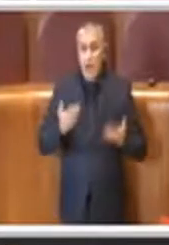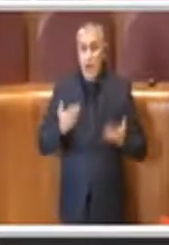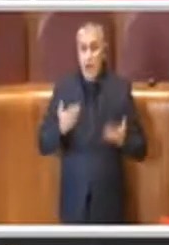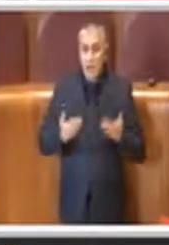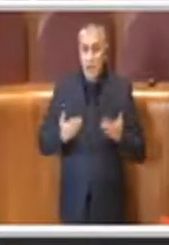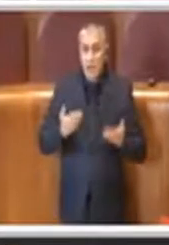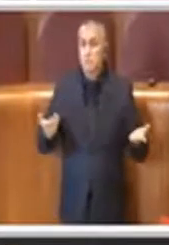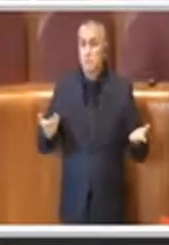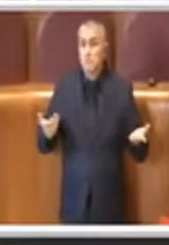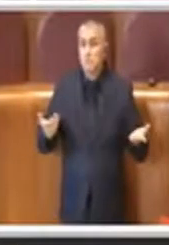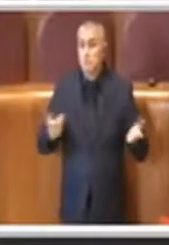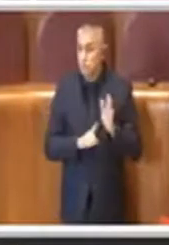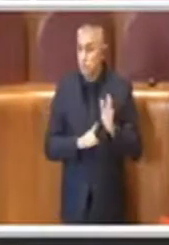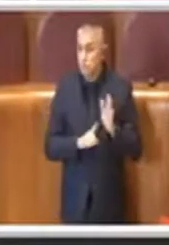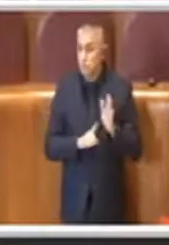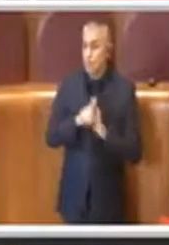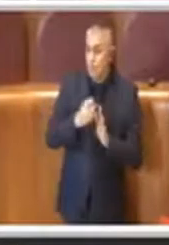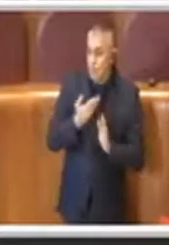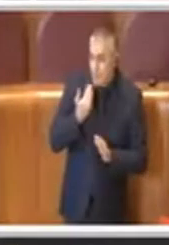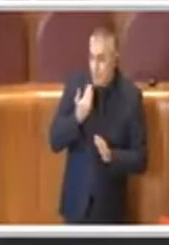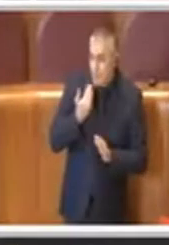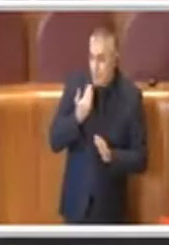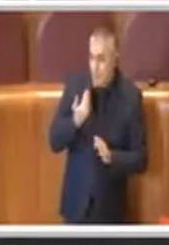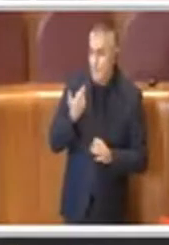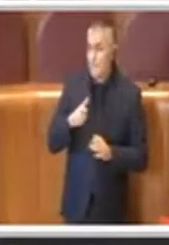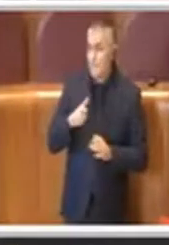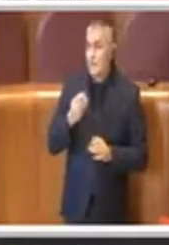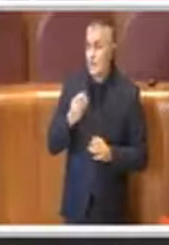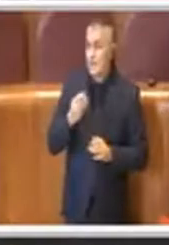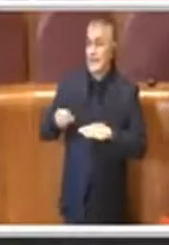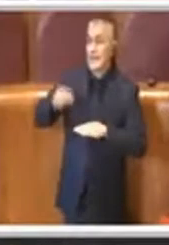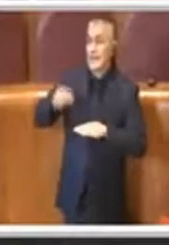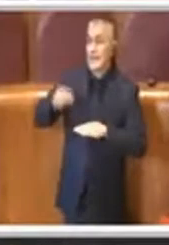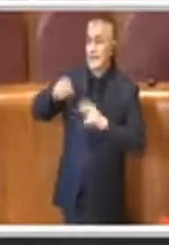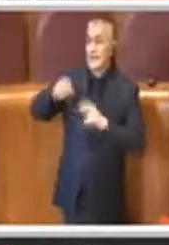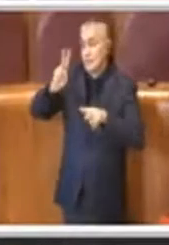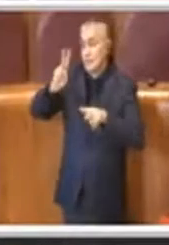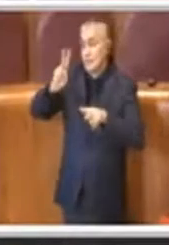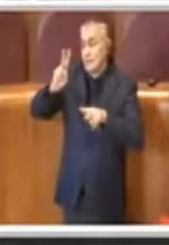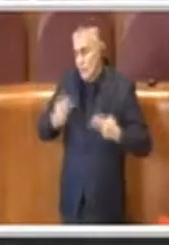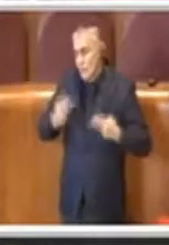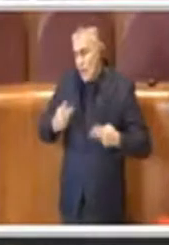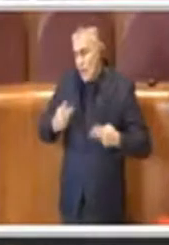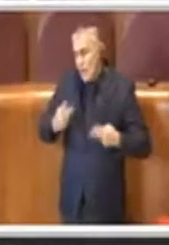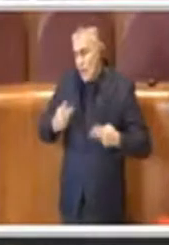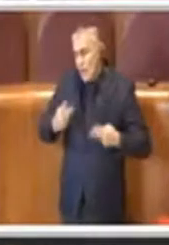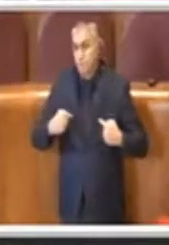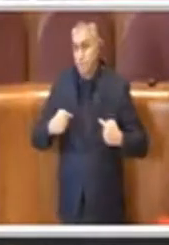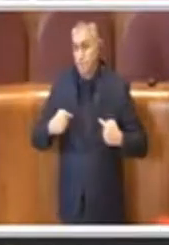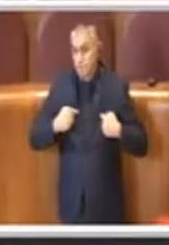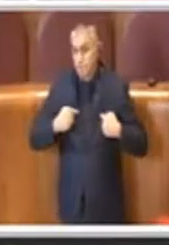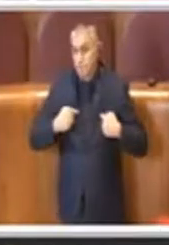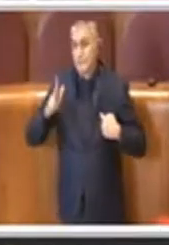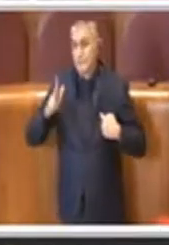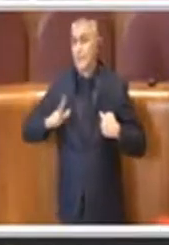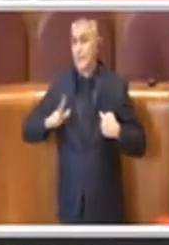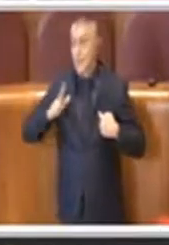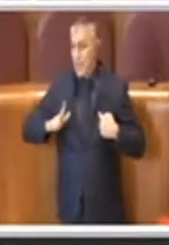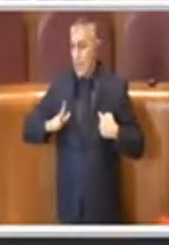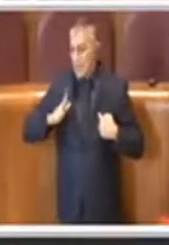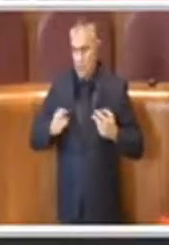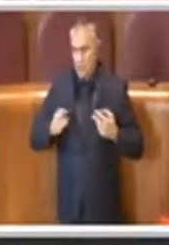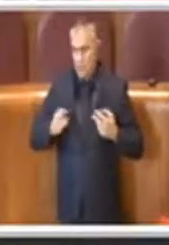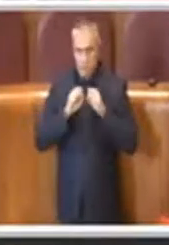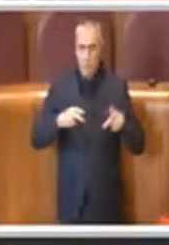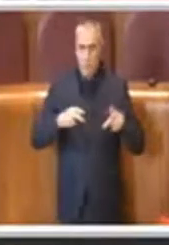stato efficace per quanto riguarda la corresponsione degli interessi. Quindi io mi auguro, intanto nel sottolineare l'ottimo lavoro che